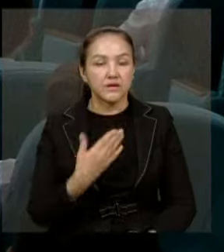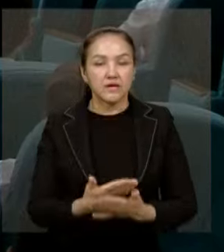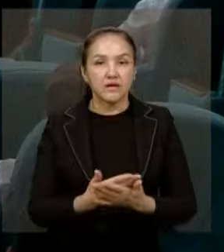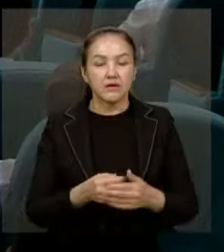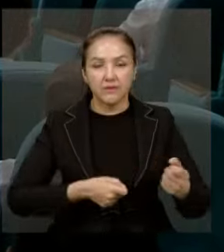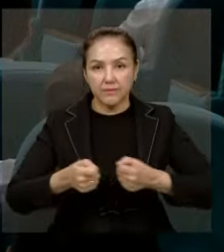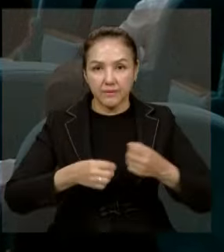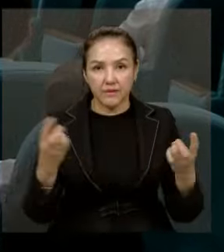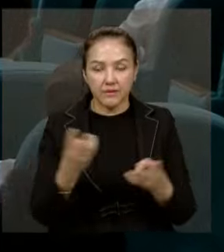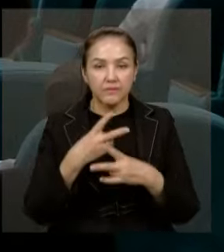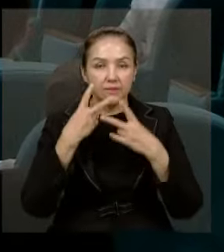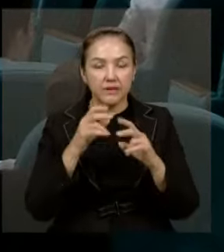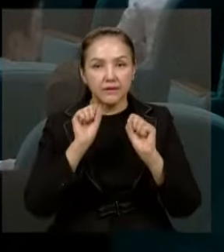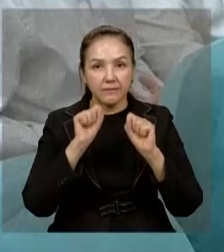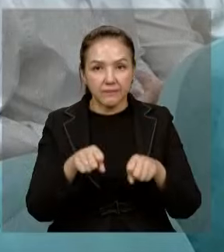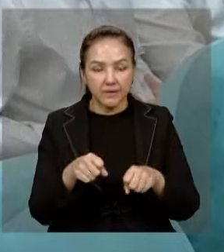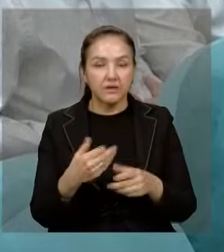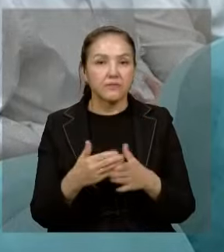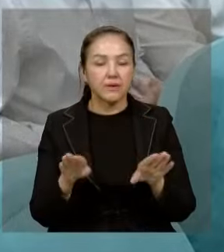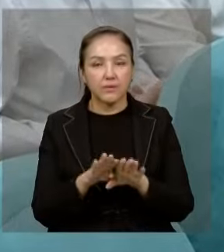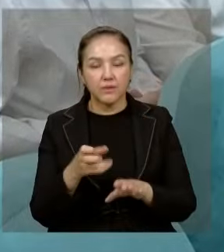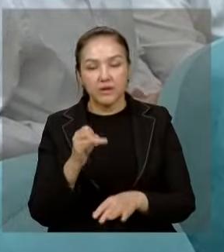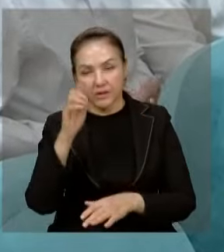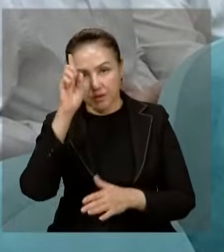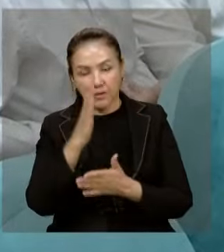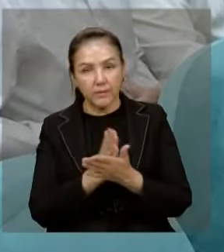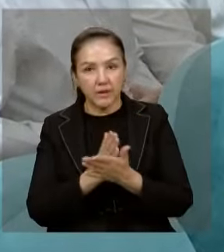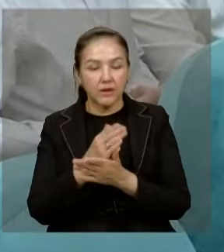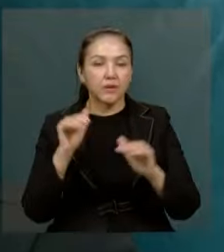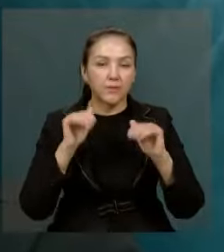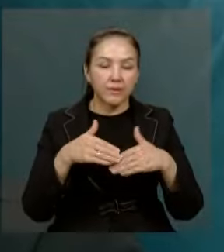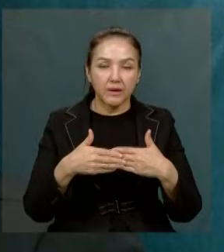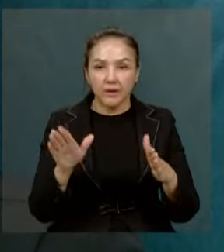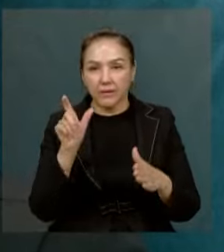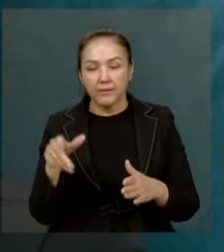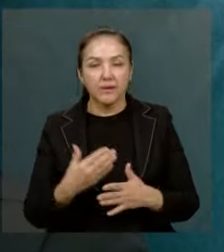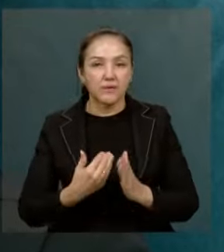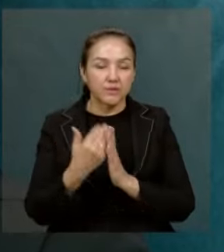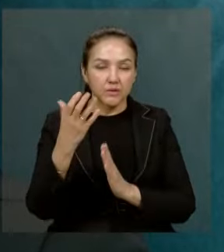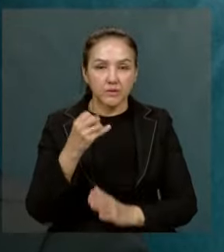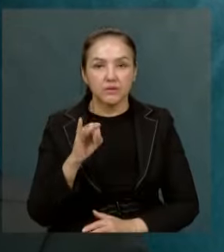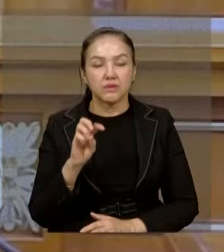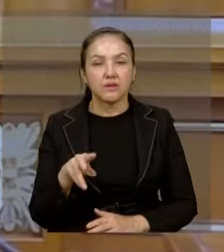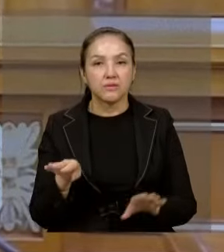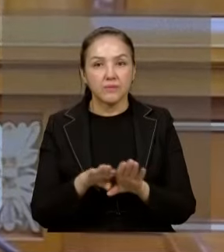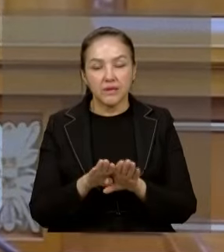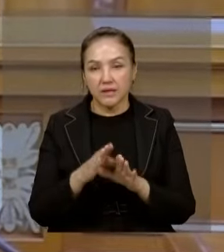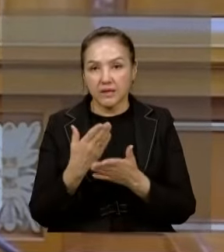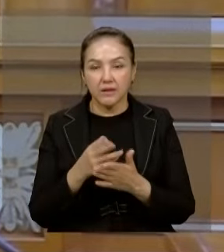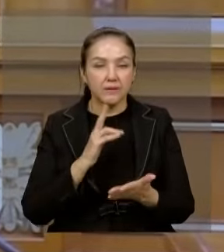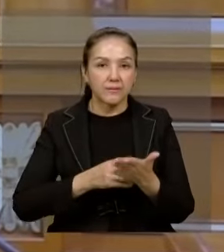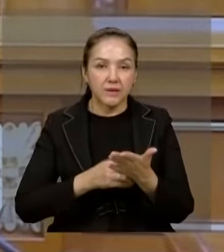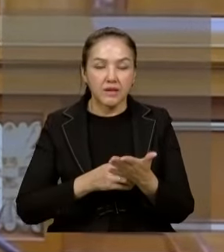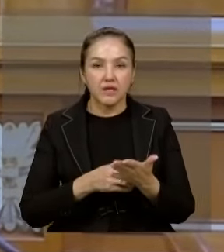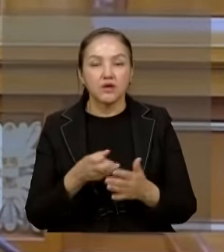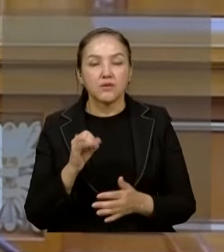правительству следует рассмотреть возможность принятия в отраслевые госорганы выпускников колледже показавших высокие результаты Это в очередной раз оказывает